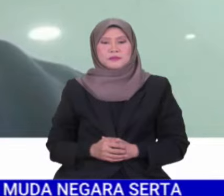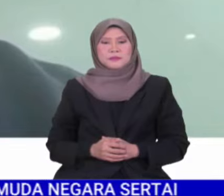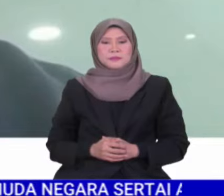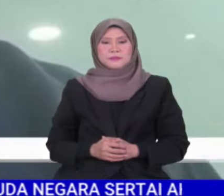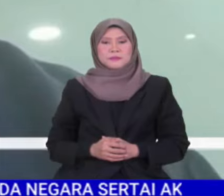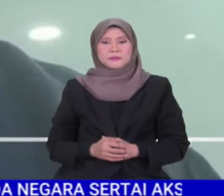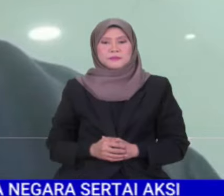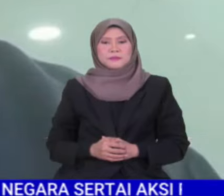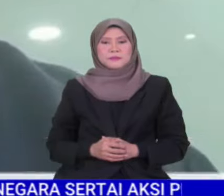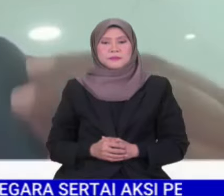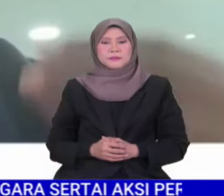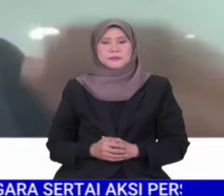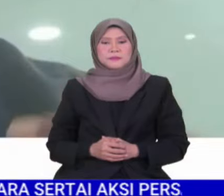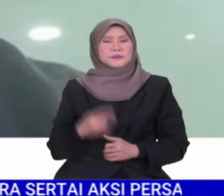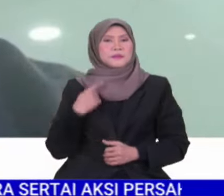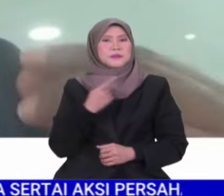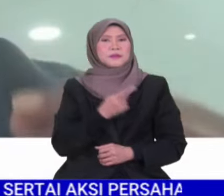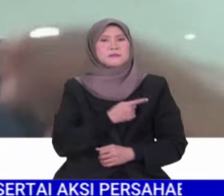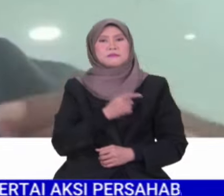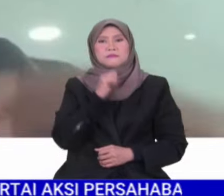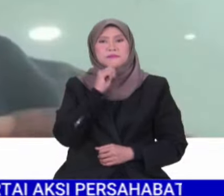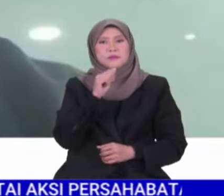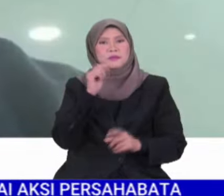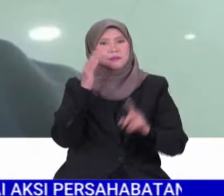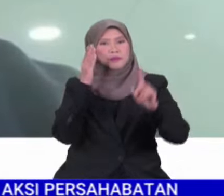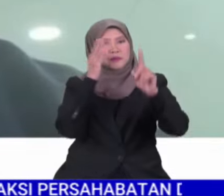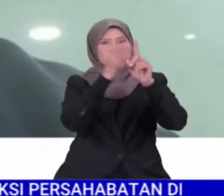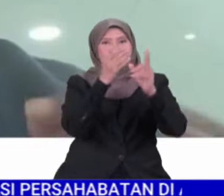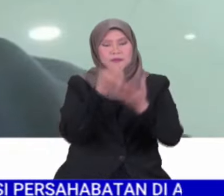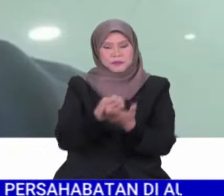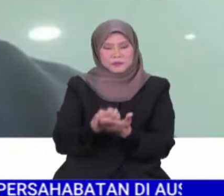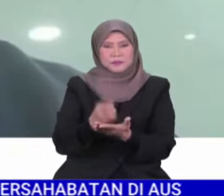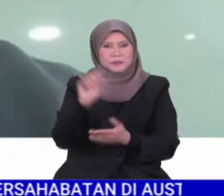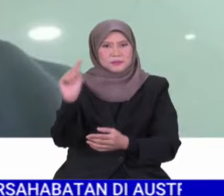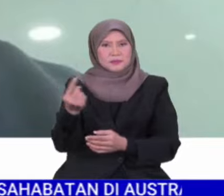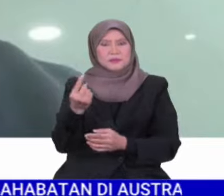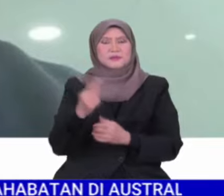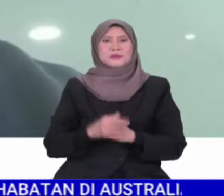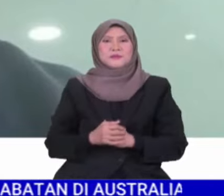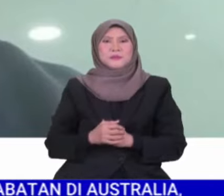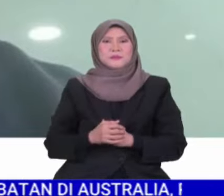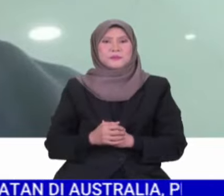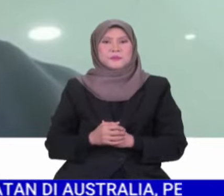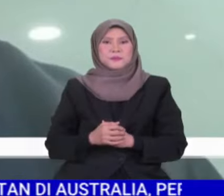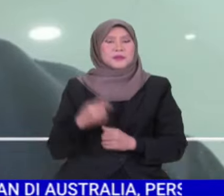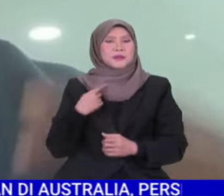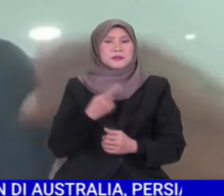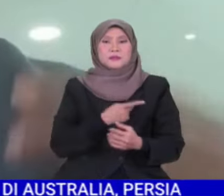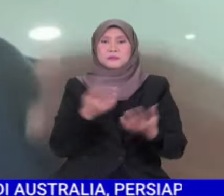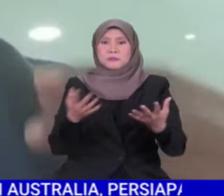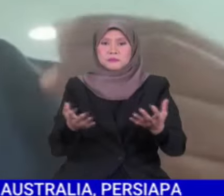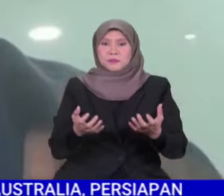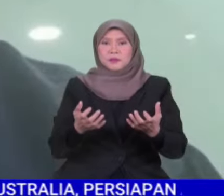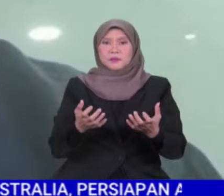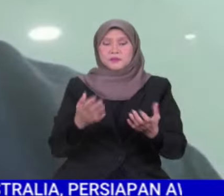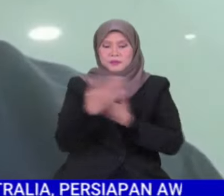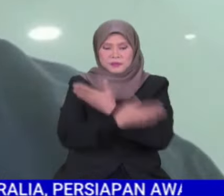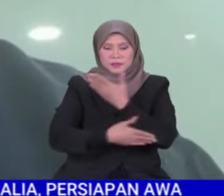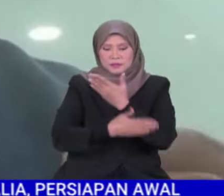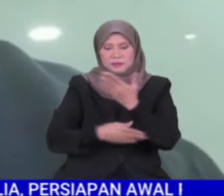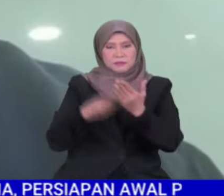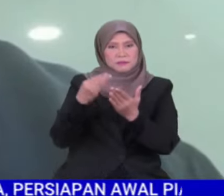Kita bukan sekadar mengejar indikator ekonomi semata. Kita bukan hanya sekadar ingin menjadi negara berpendapatan